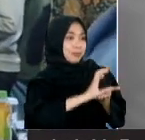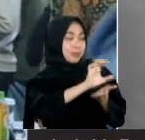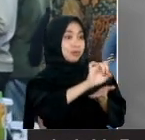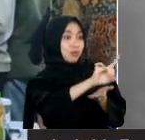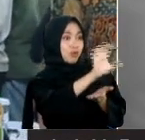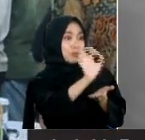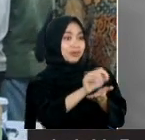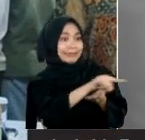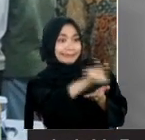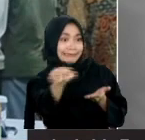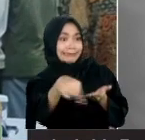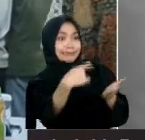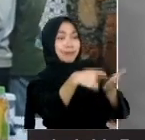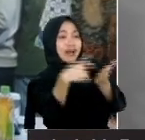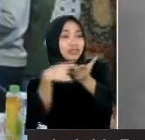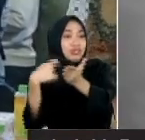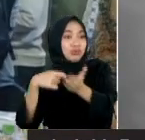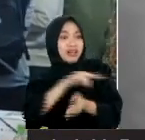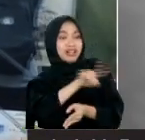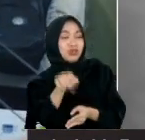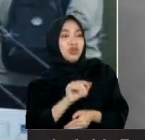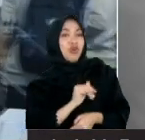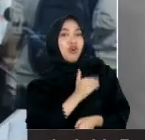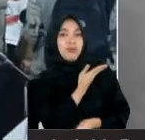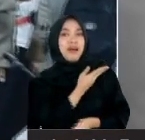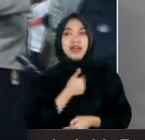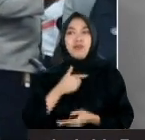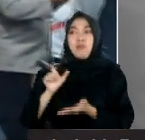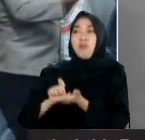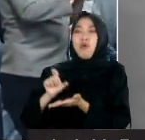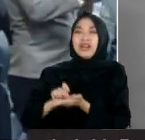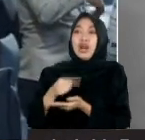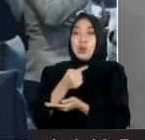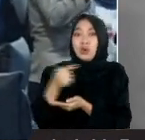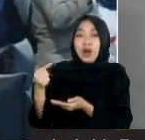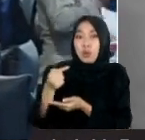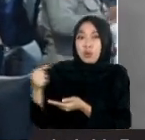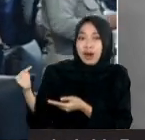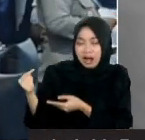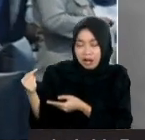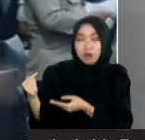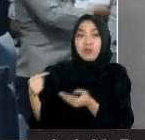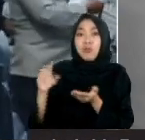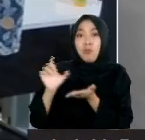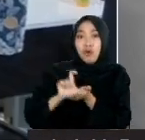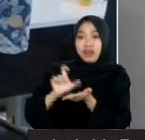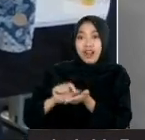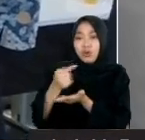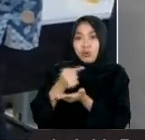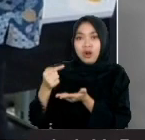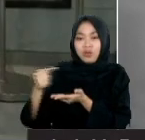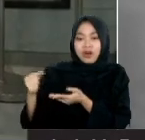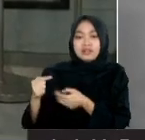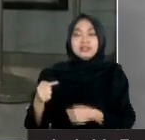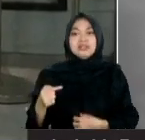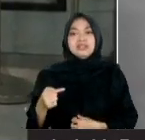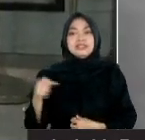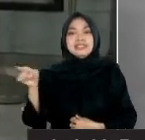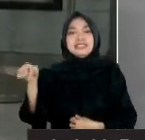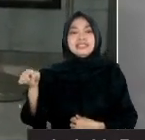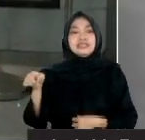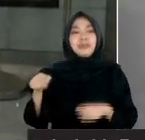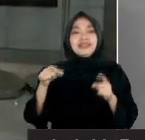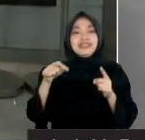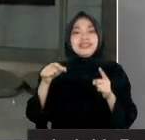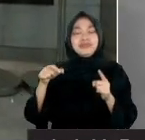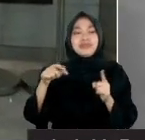bagi mahasiswa ataupun korban yang mungkin kekurangan modal diarahkan untuk melakukan pinjaman secara